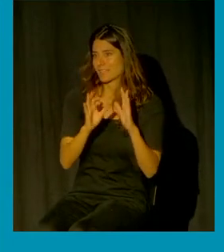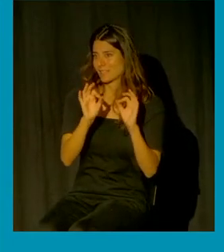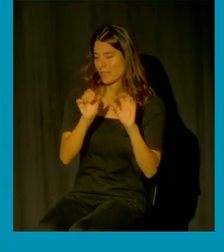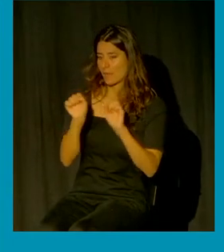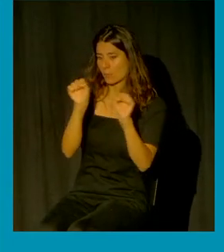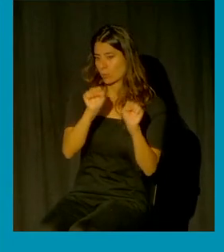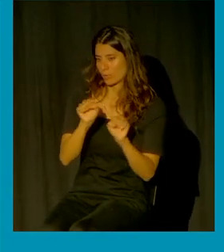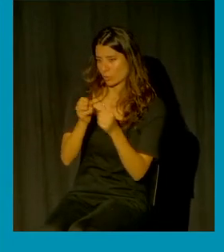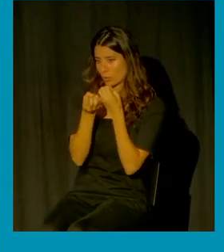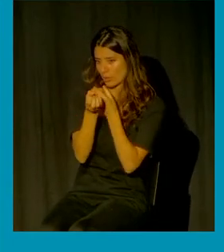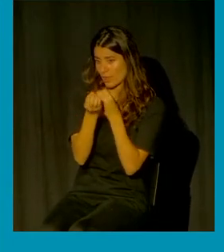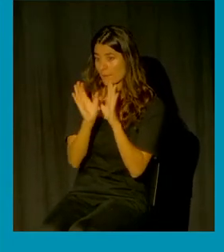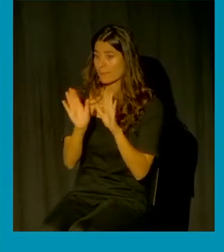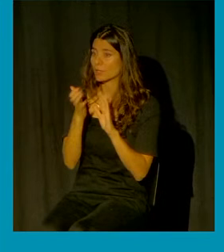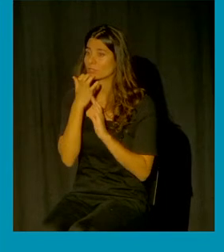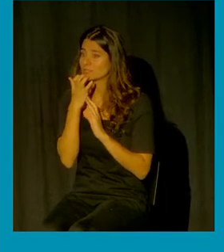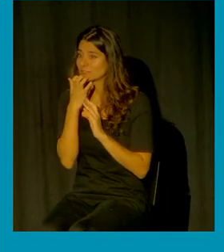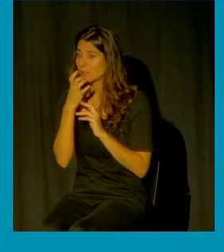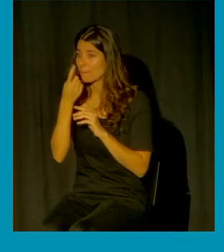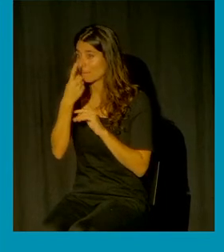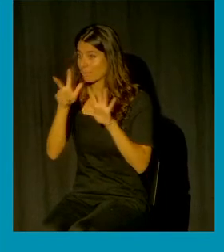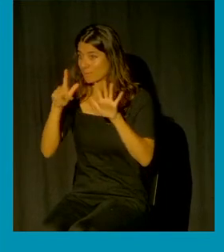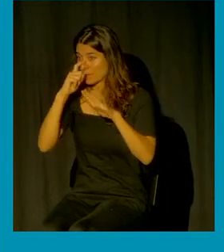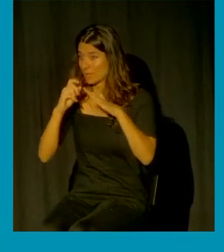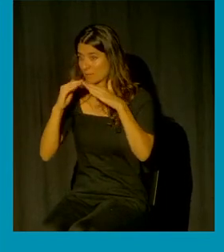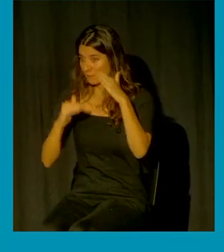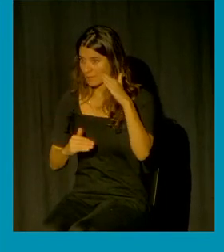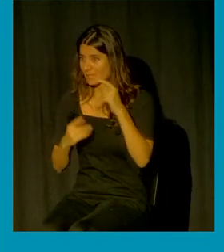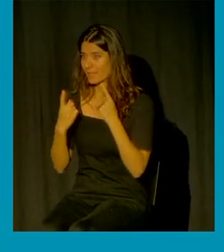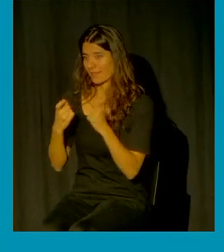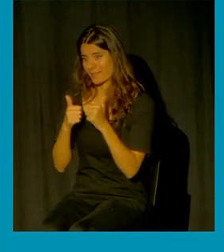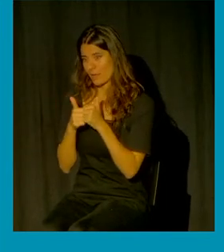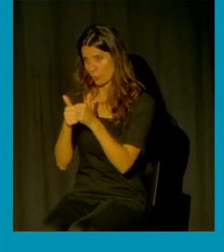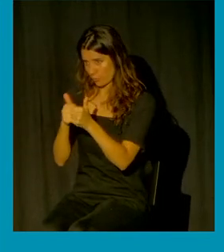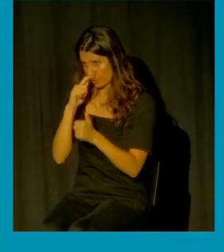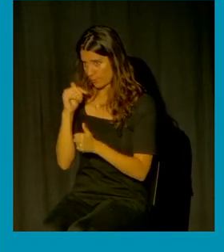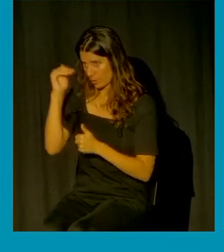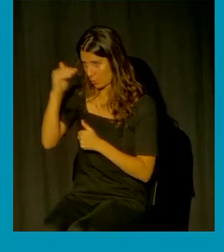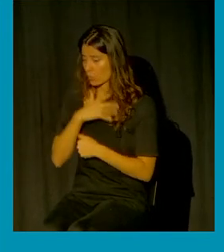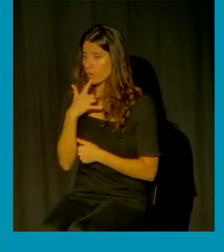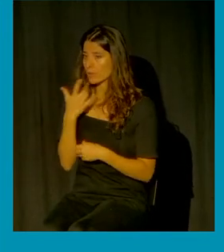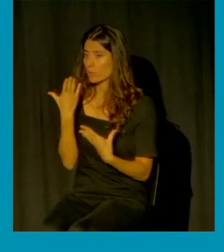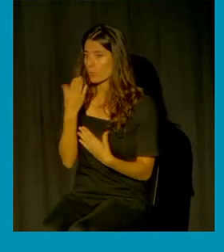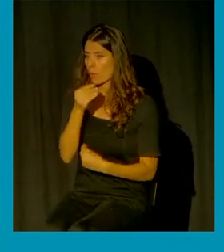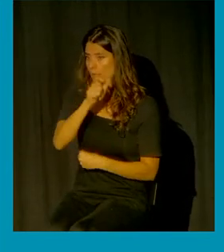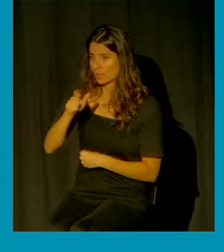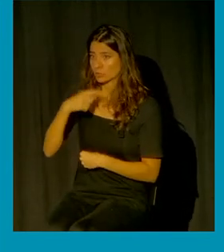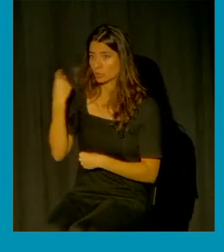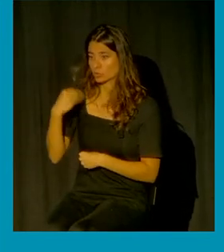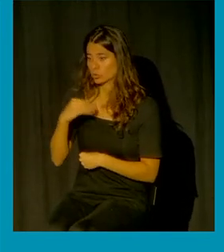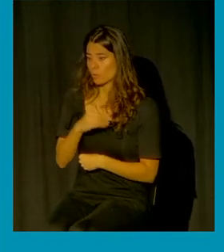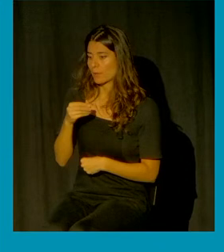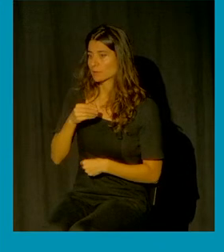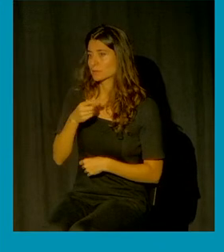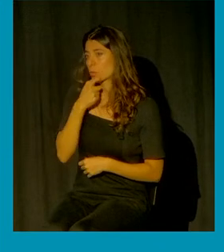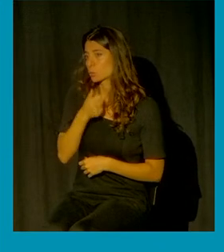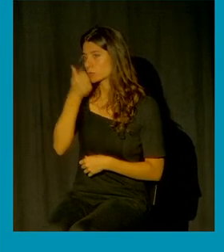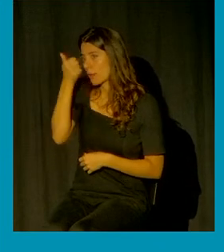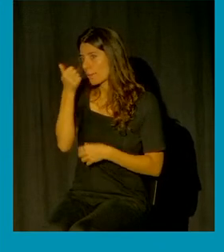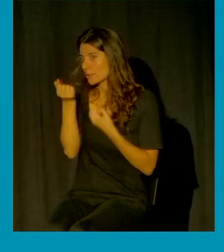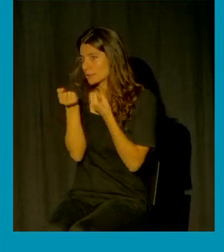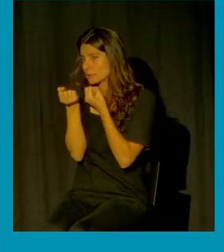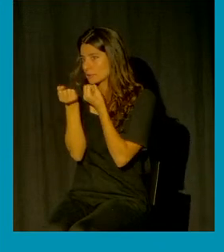'acompanyament adult això vol dir que moltes joves prefereixin no revelar diguem-ne les seves